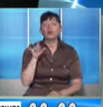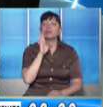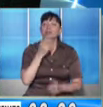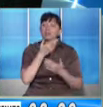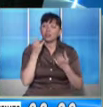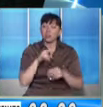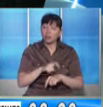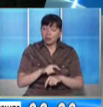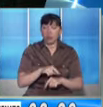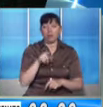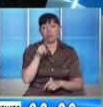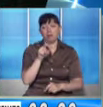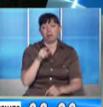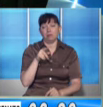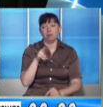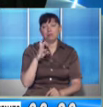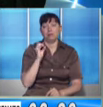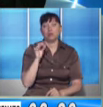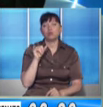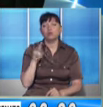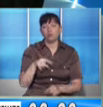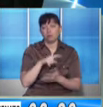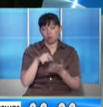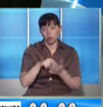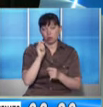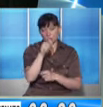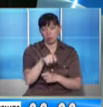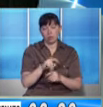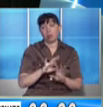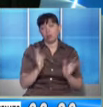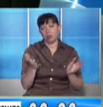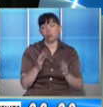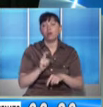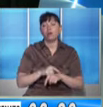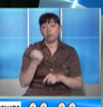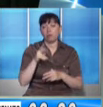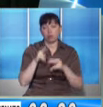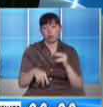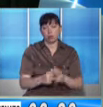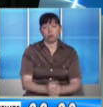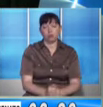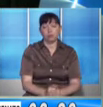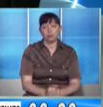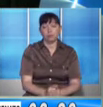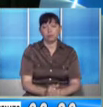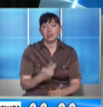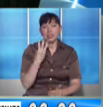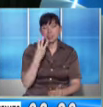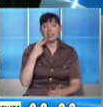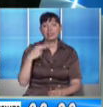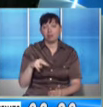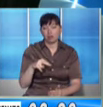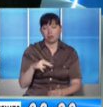aveți timp. Vă rog să-i adresați domnului Perciun întrebarea și atât timpul dumneavoastră aici. Pot în această rundă. 3:20 mai